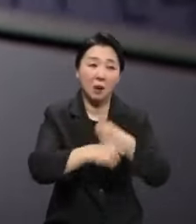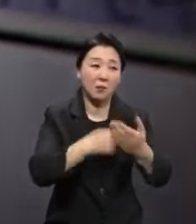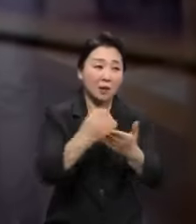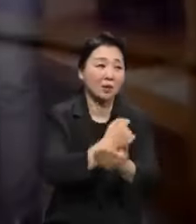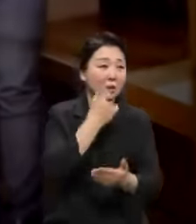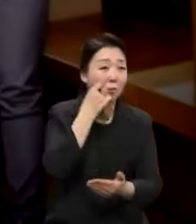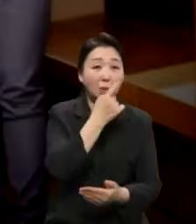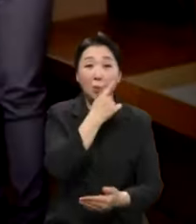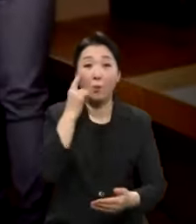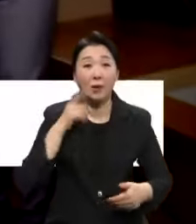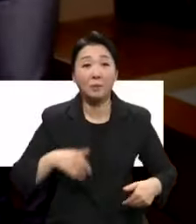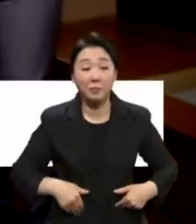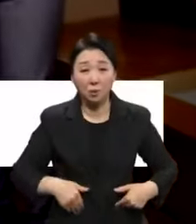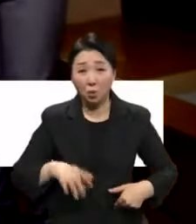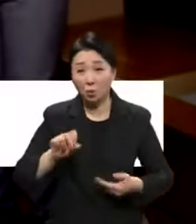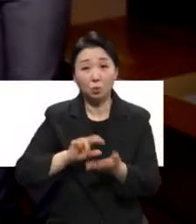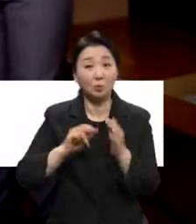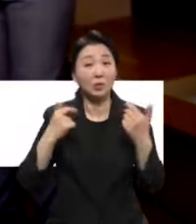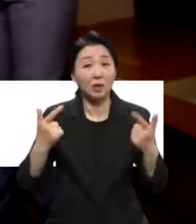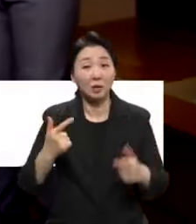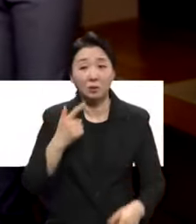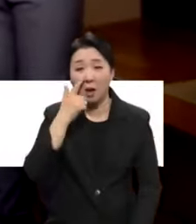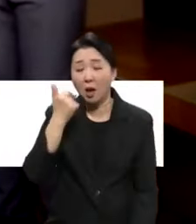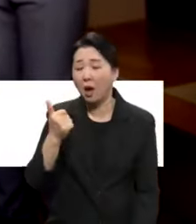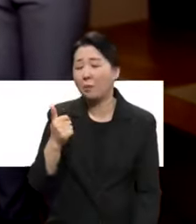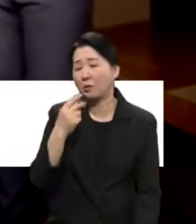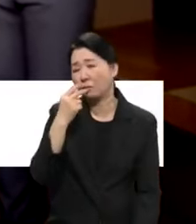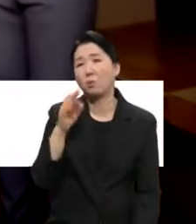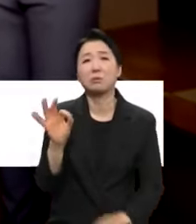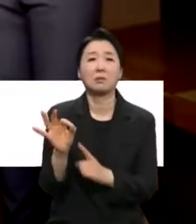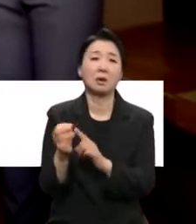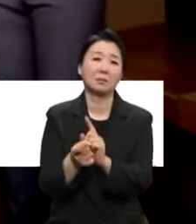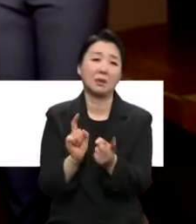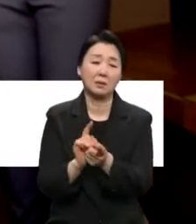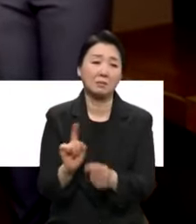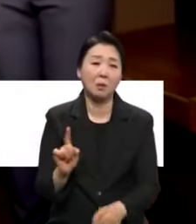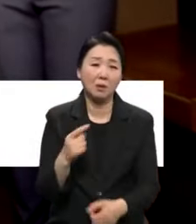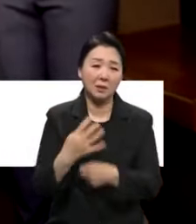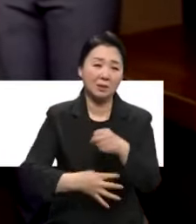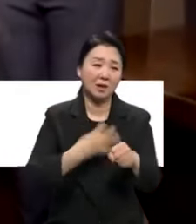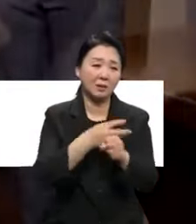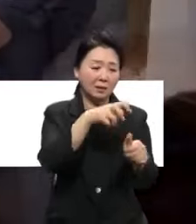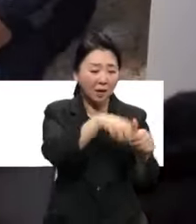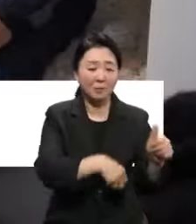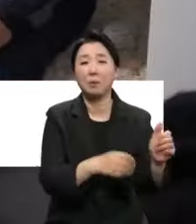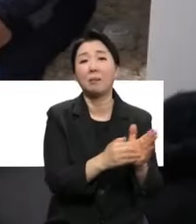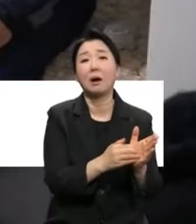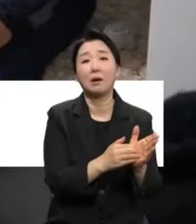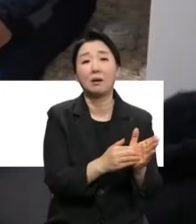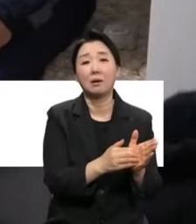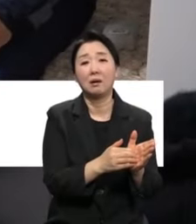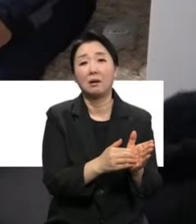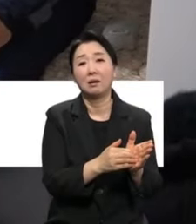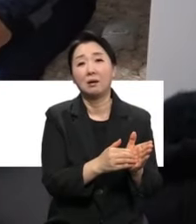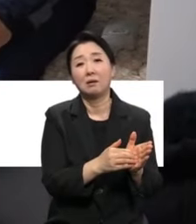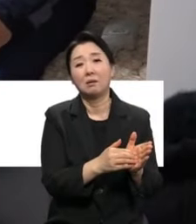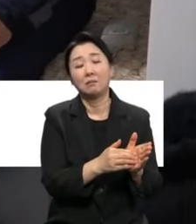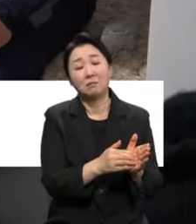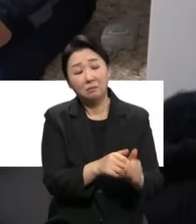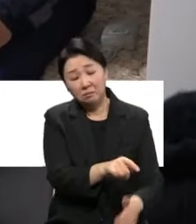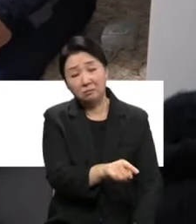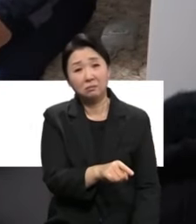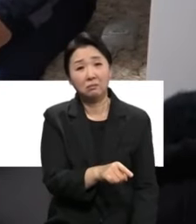했습니다. 돈이 문제가 아니고 아버지 목숨값을 대신해서 4년을 지금 감형을 받았지 않습니까? 자기들이